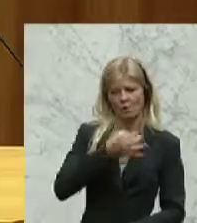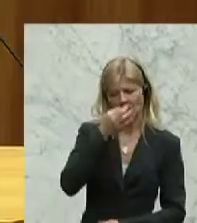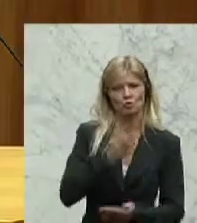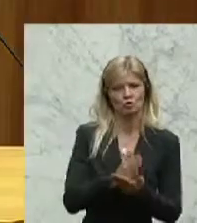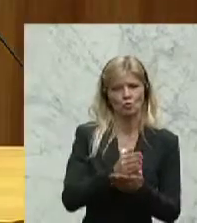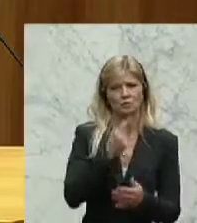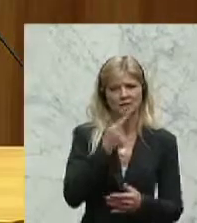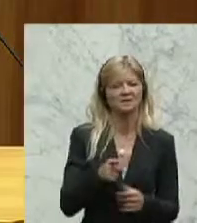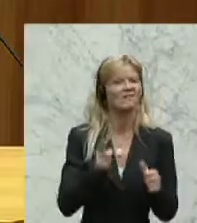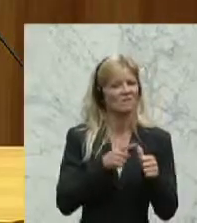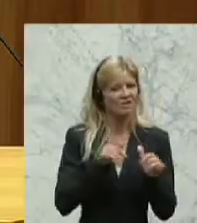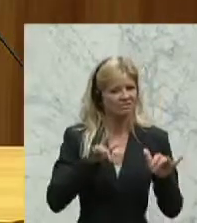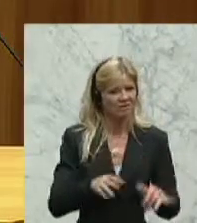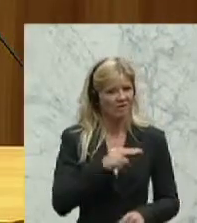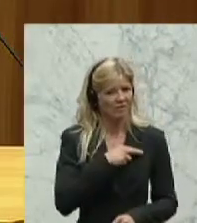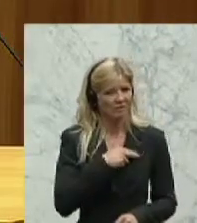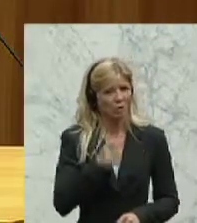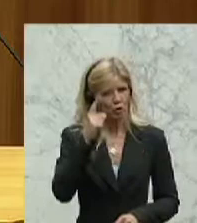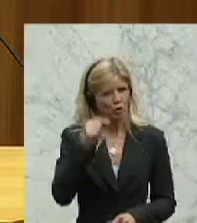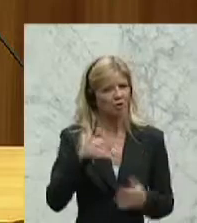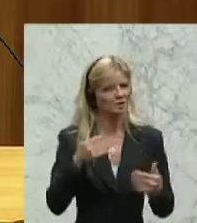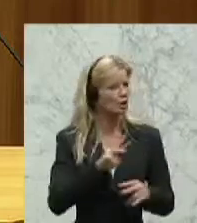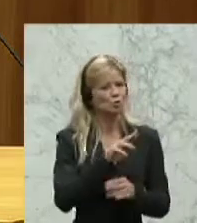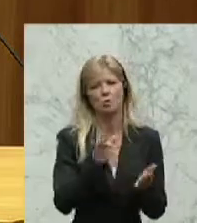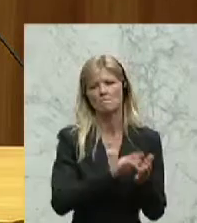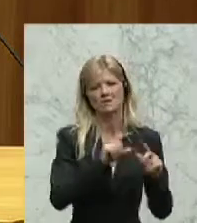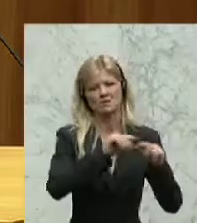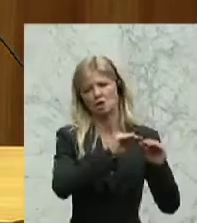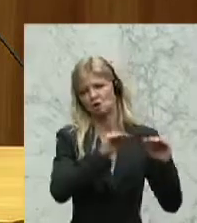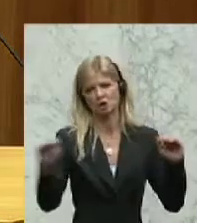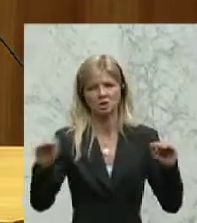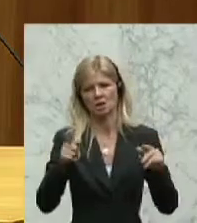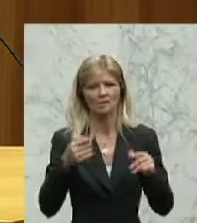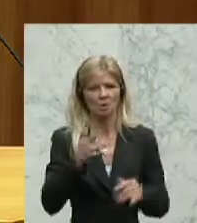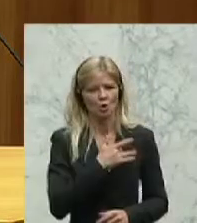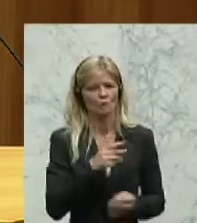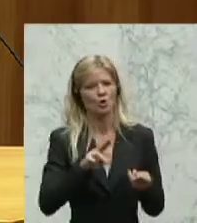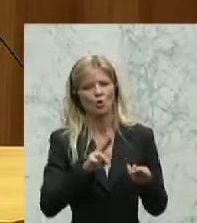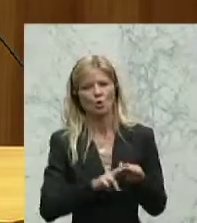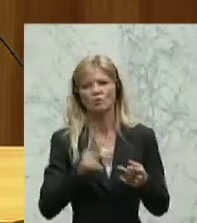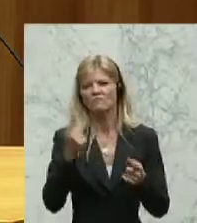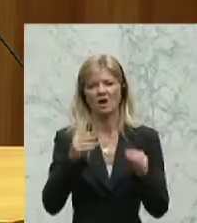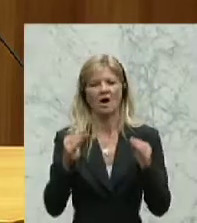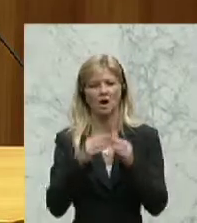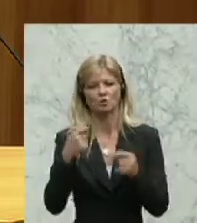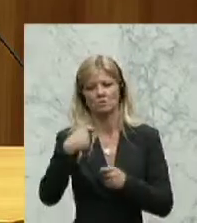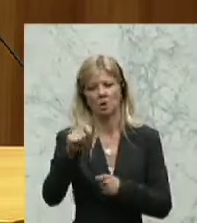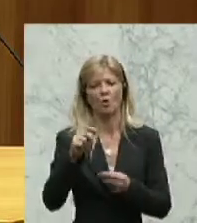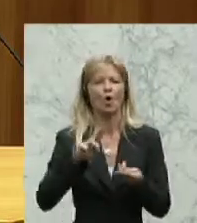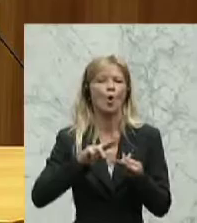und die kleinen häuslbauer und der letzten endes noch diejenigen die mieten zahlen weil alle grund